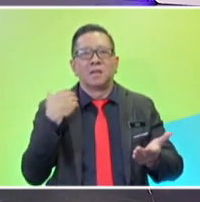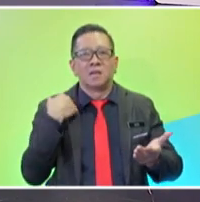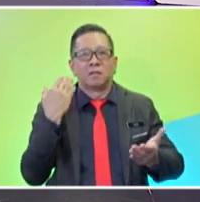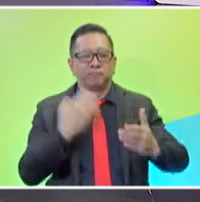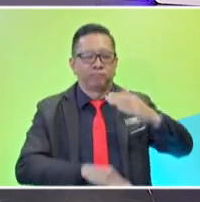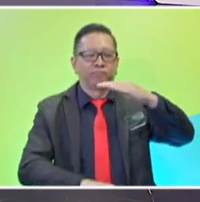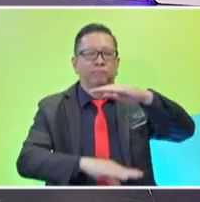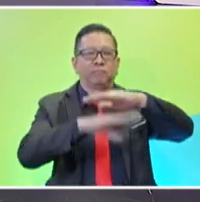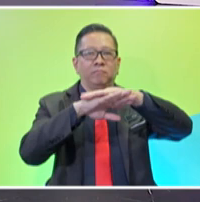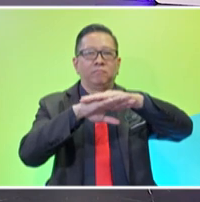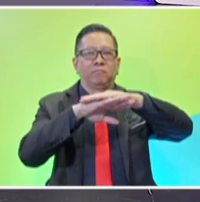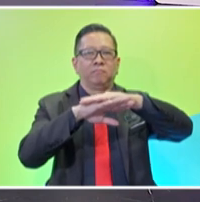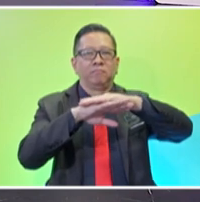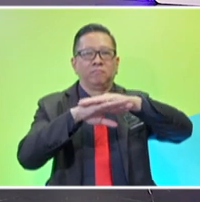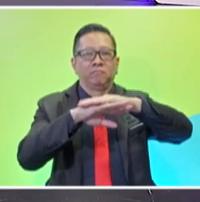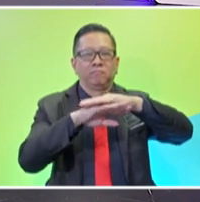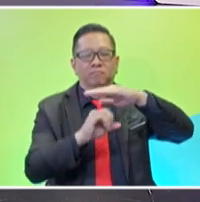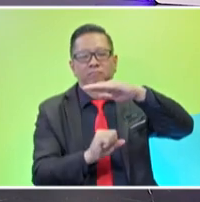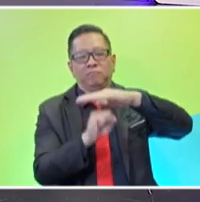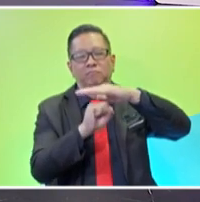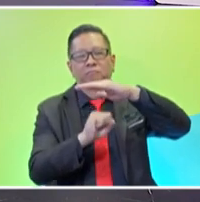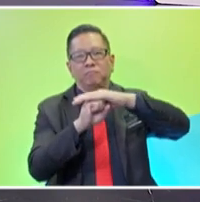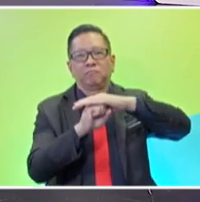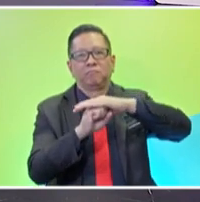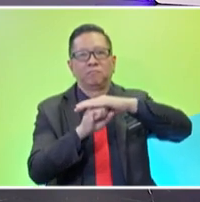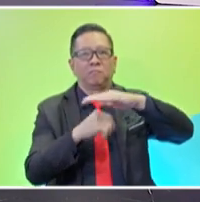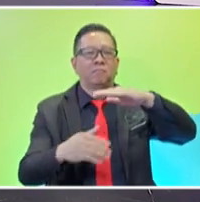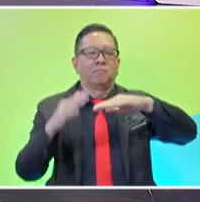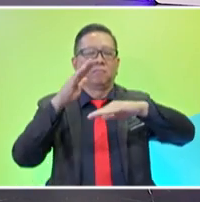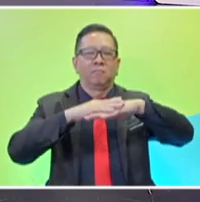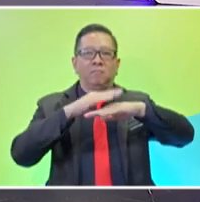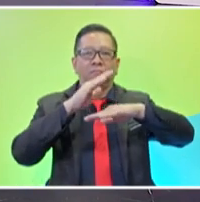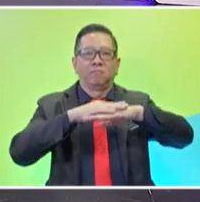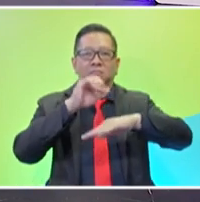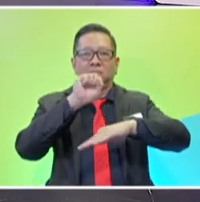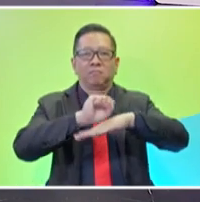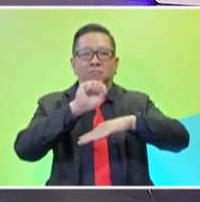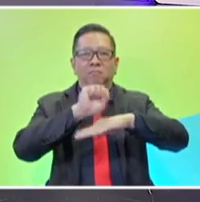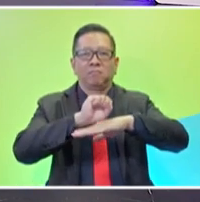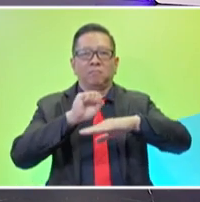apa bawah dan tampak atas tampak bawah dan atas